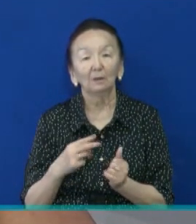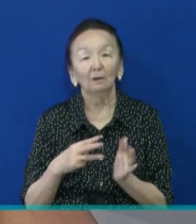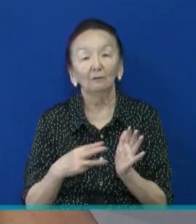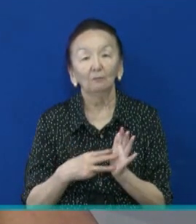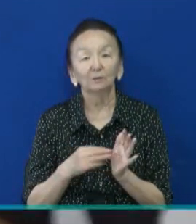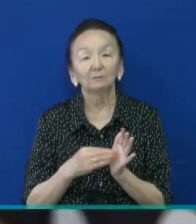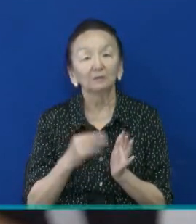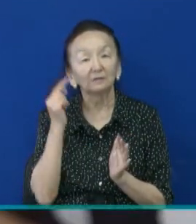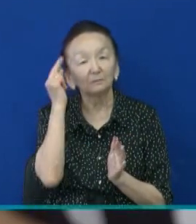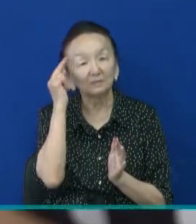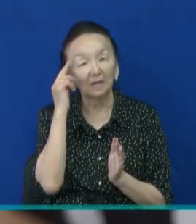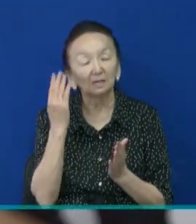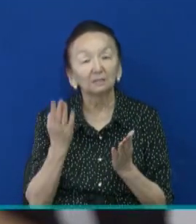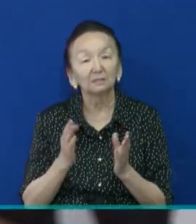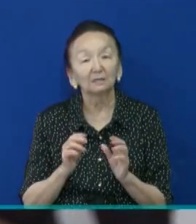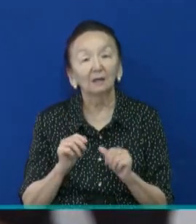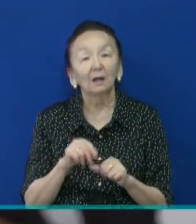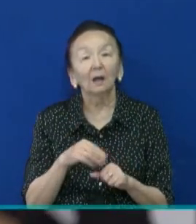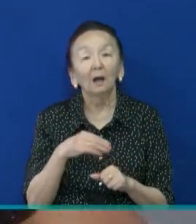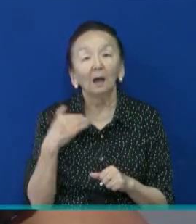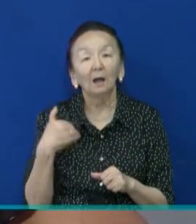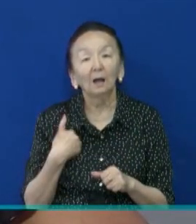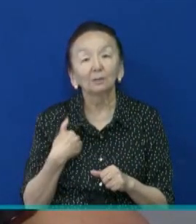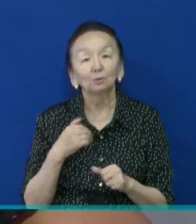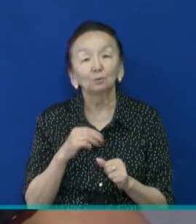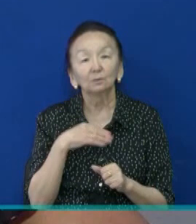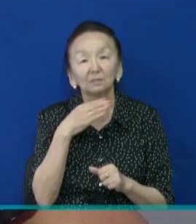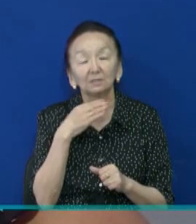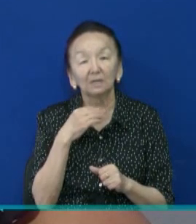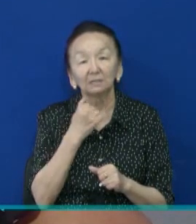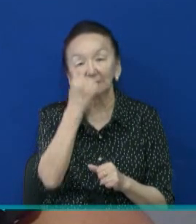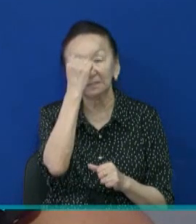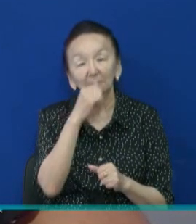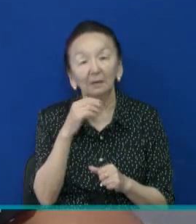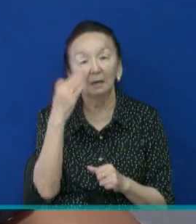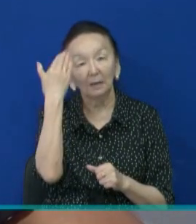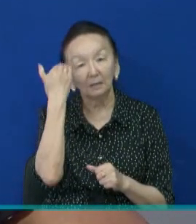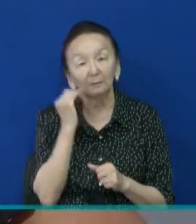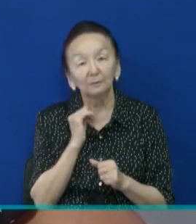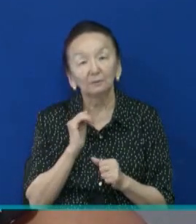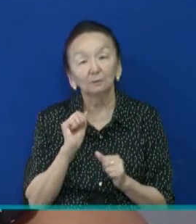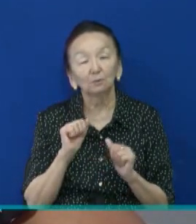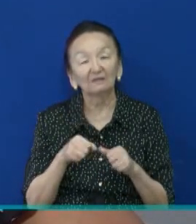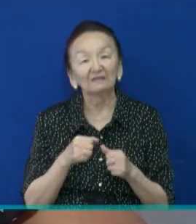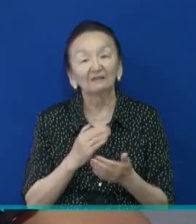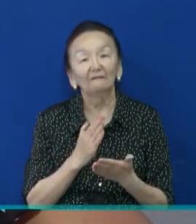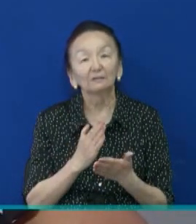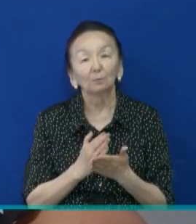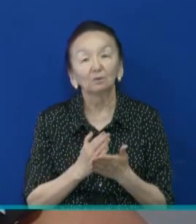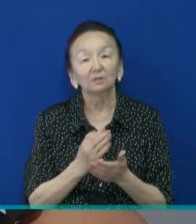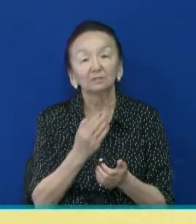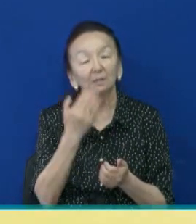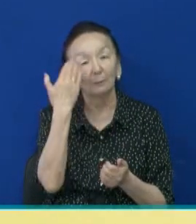них также много запросов. Я хочу сказать всем родителям, то, что вы дали возможность вашим детям обучаться на протяжении 4 лет. Это инвестиции в